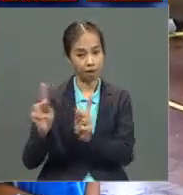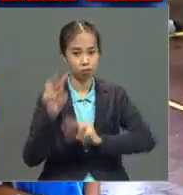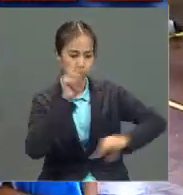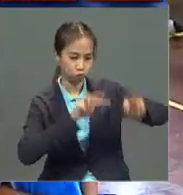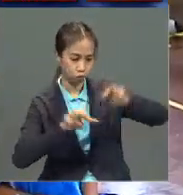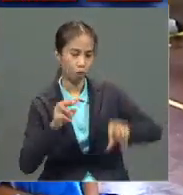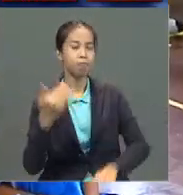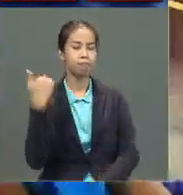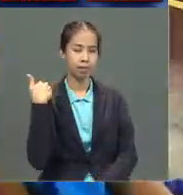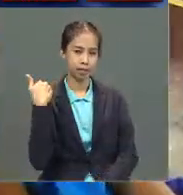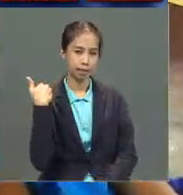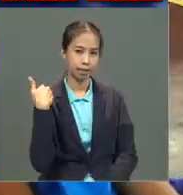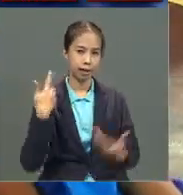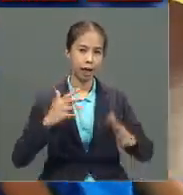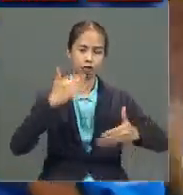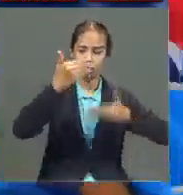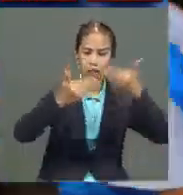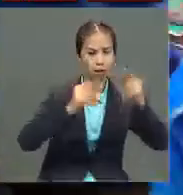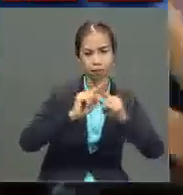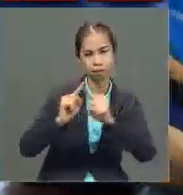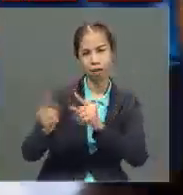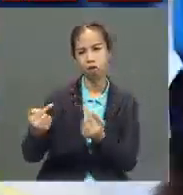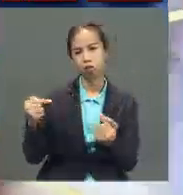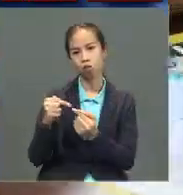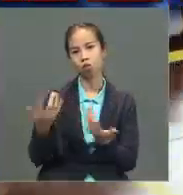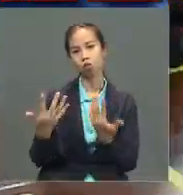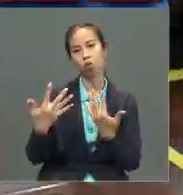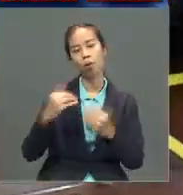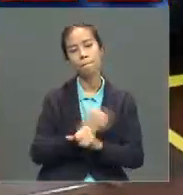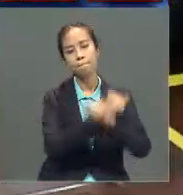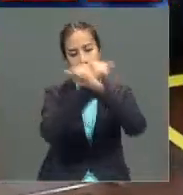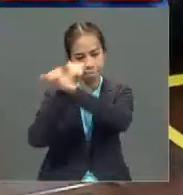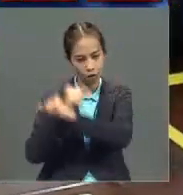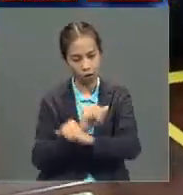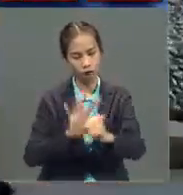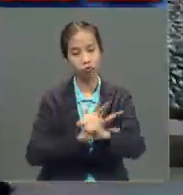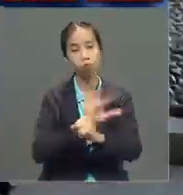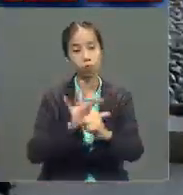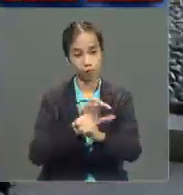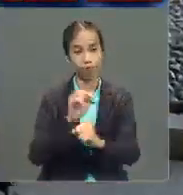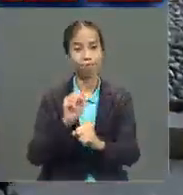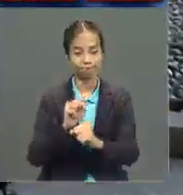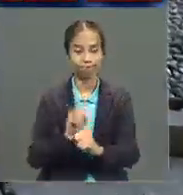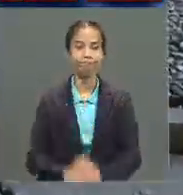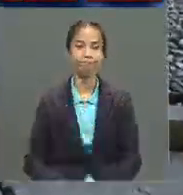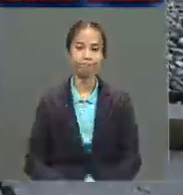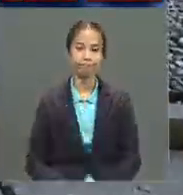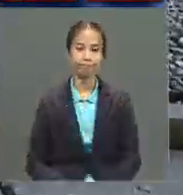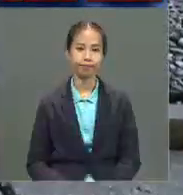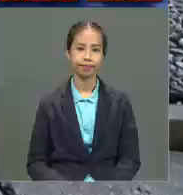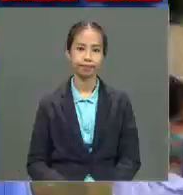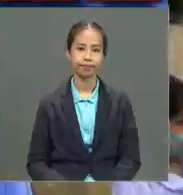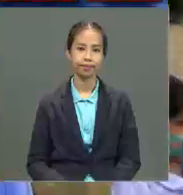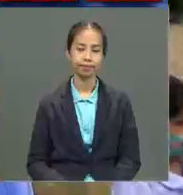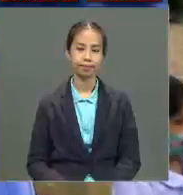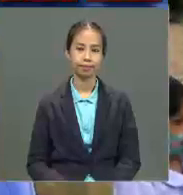ๆเนี่ยแล้วก็ทำกิจกรรมให้สอดคล้องกับสถานการณ์เรื่องของการควบคุมการแพร่ระบาดของโควิด-19 ด้วยนะครับ